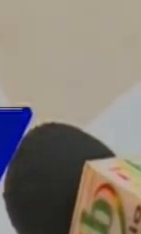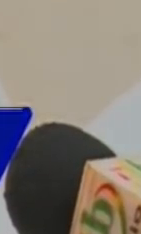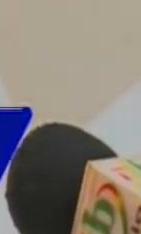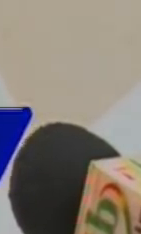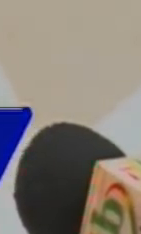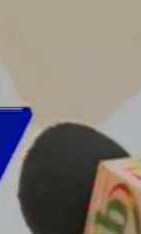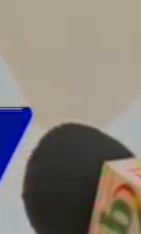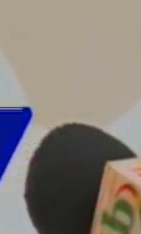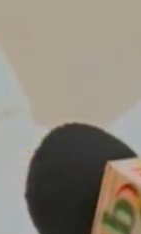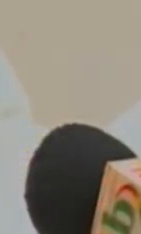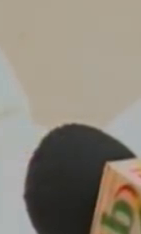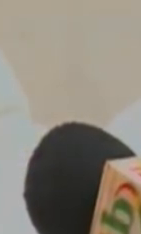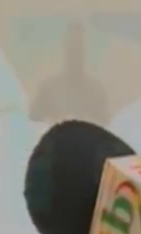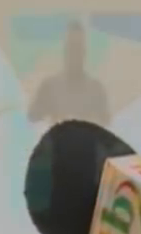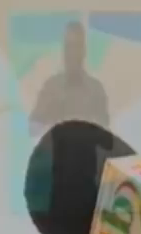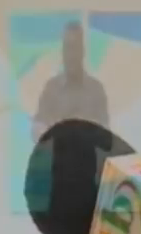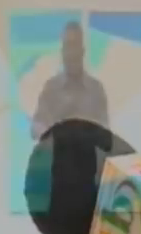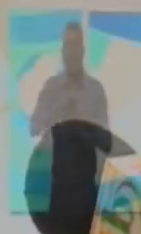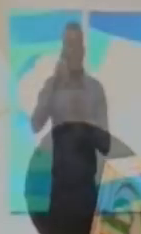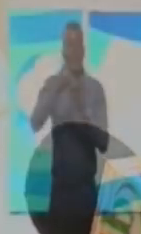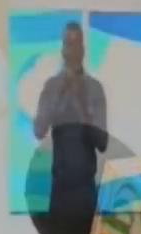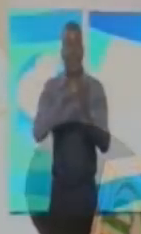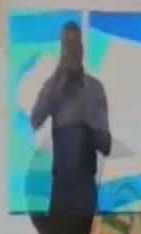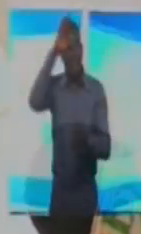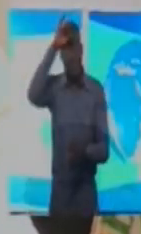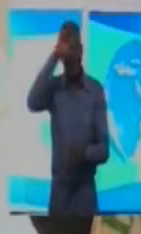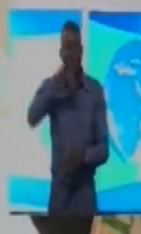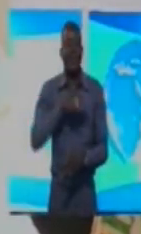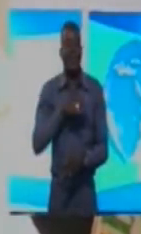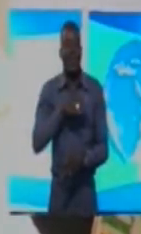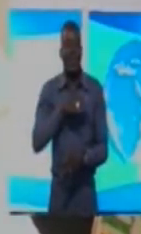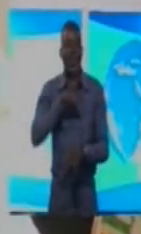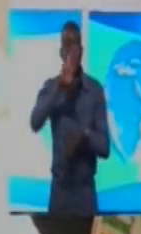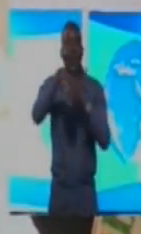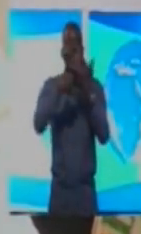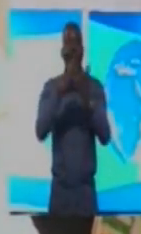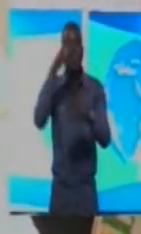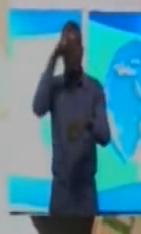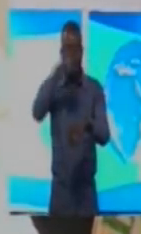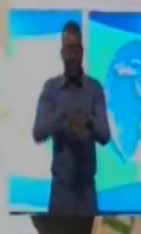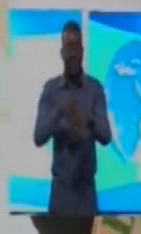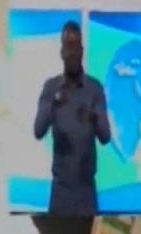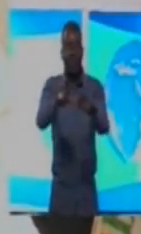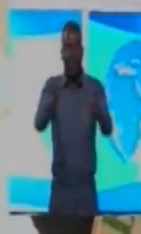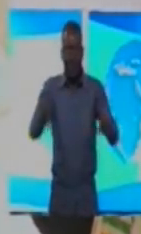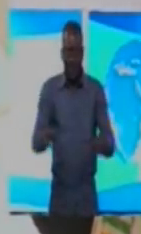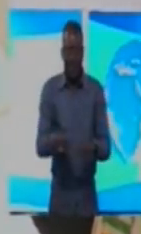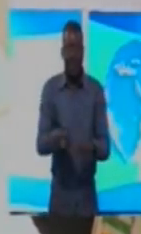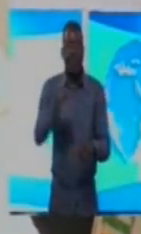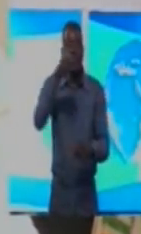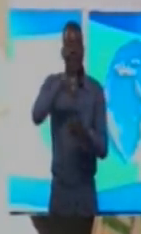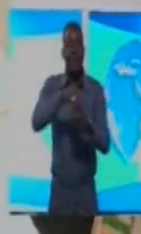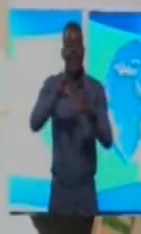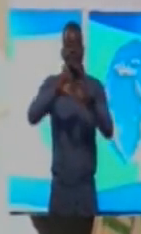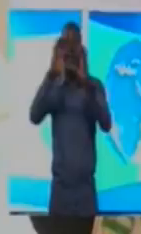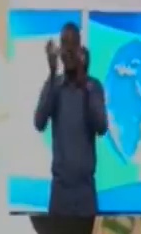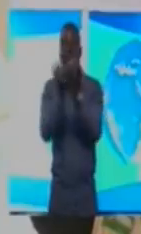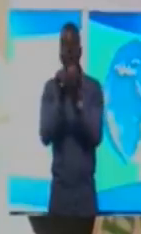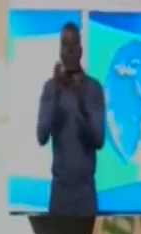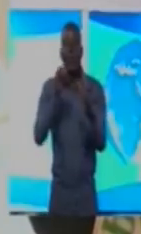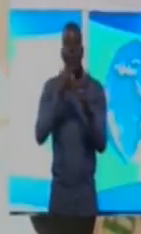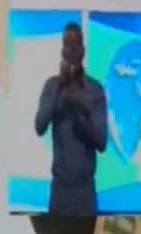les conditions du plein exercice des droits humains. En tout temps et en tout lieu, dans toute communauté ou toute